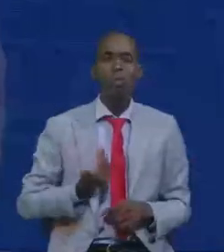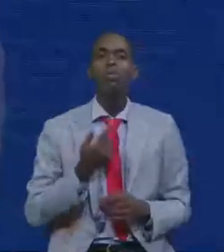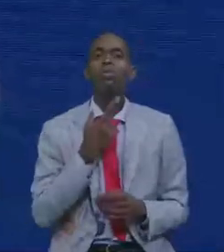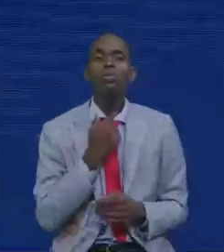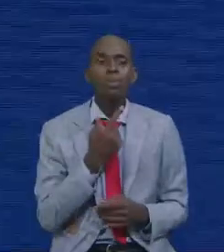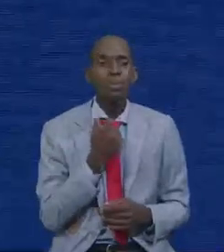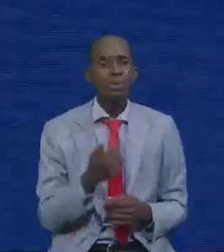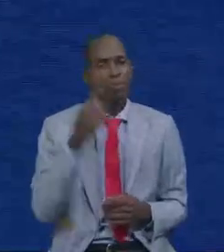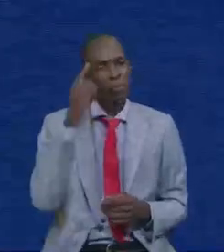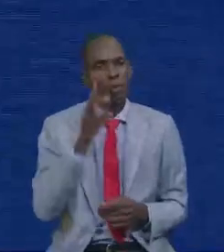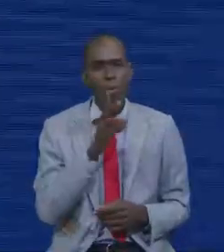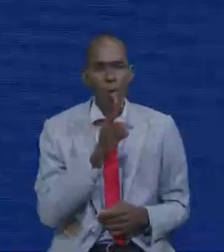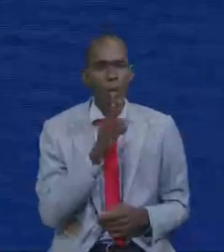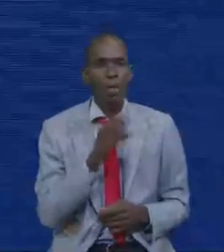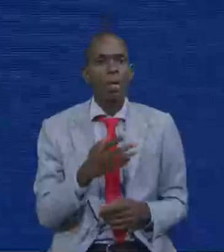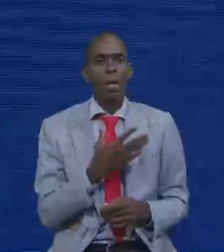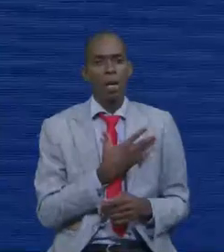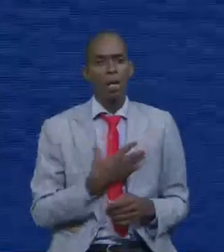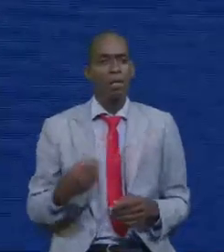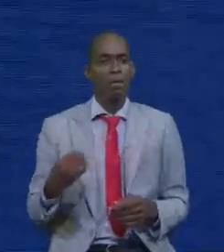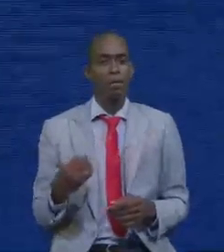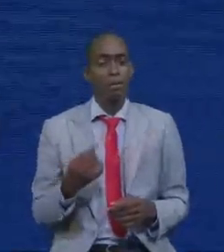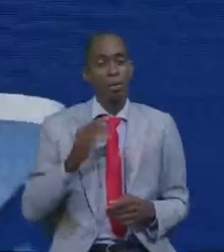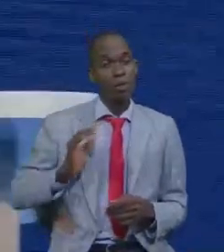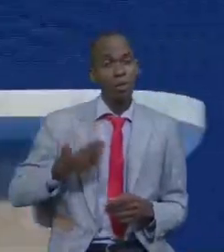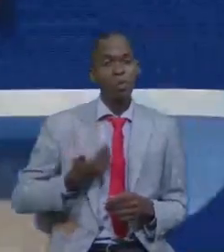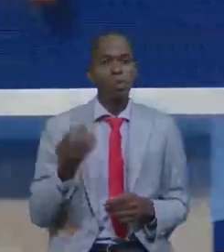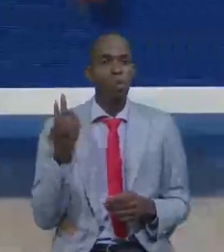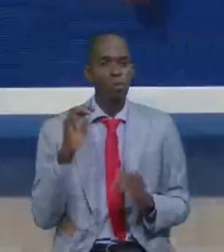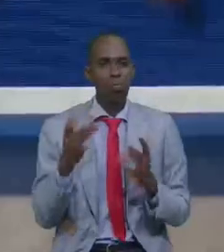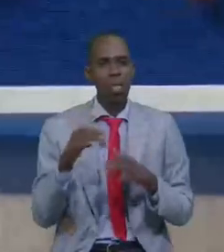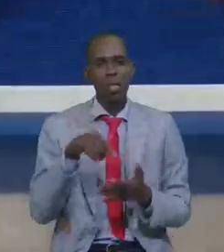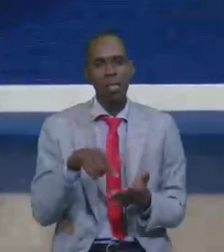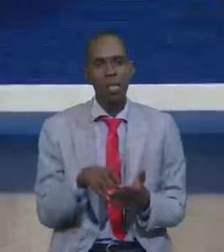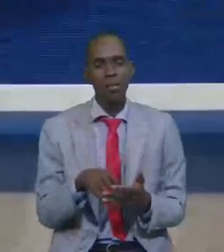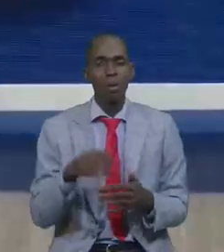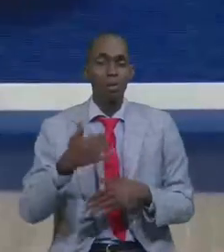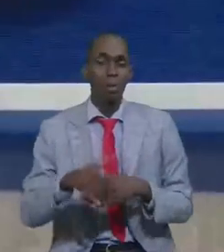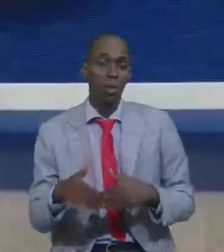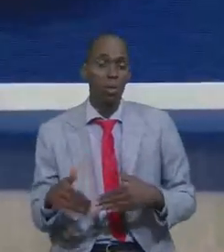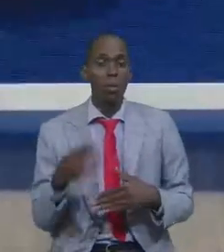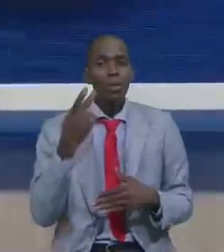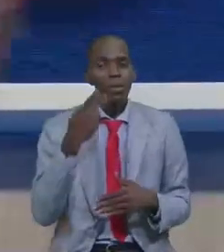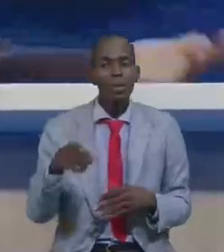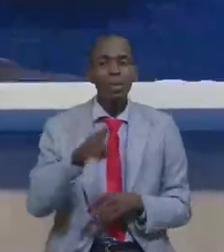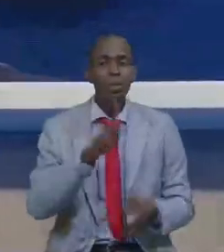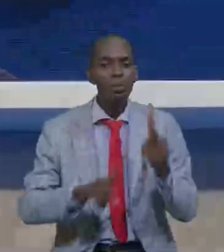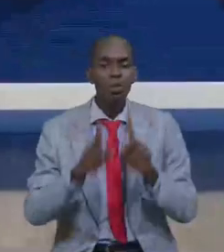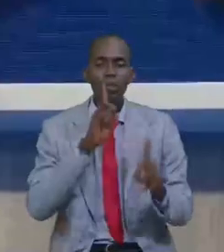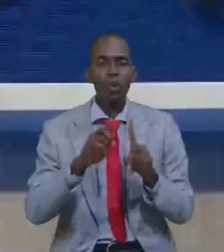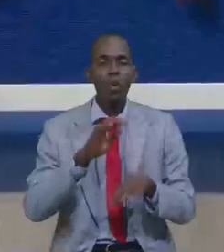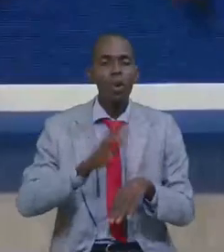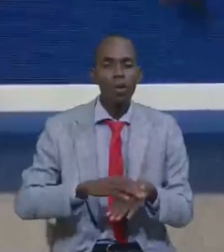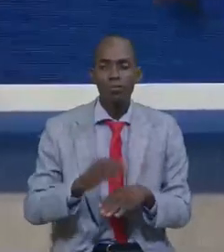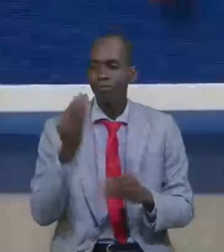Ils disaient, l'économie était donc faible pour eux. Ils pensaient au problème. Nous avons